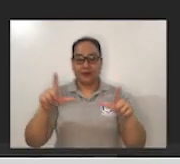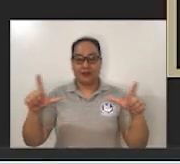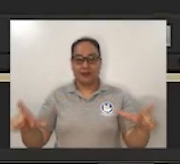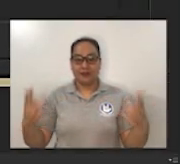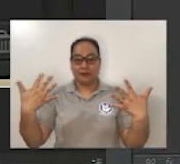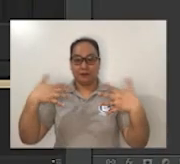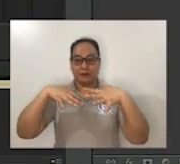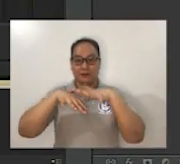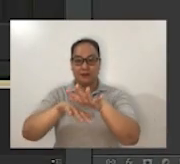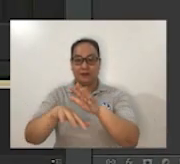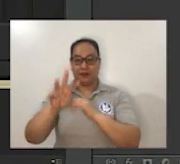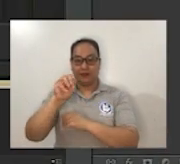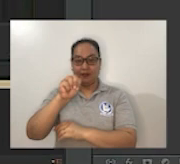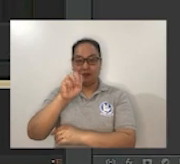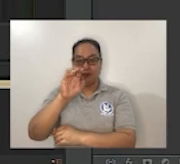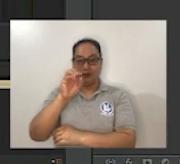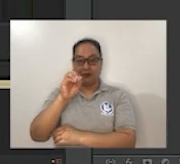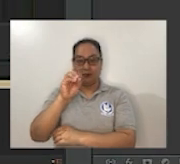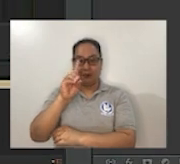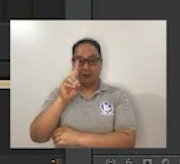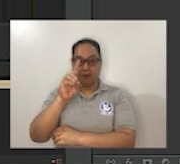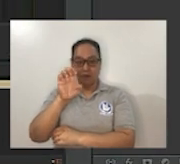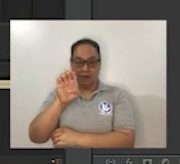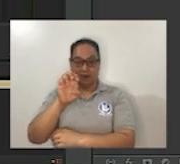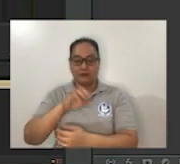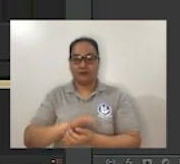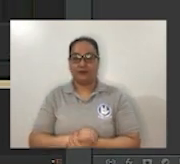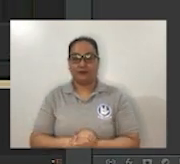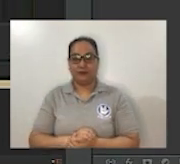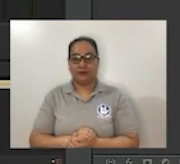the layer blending mode,